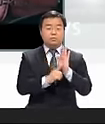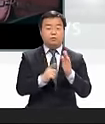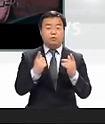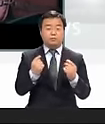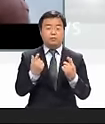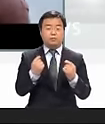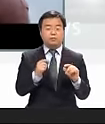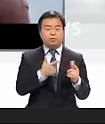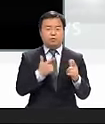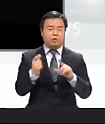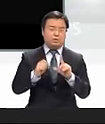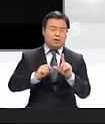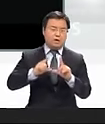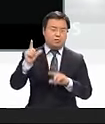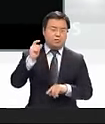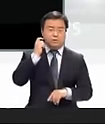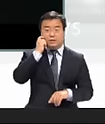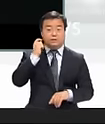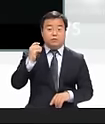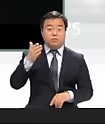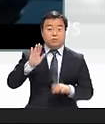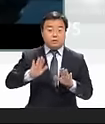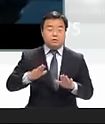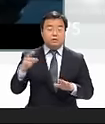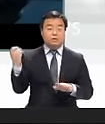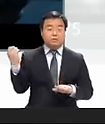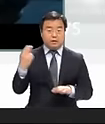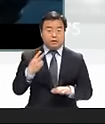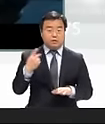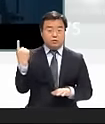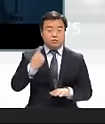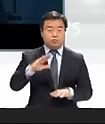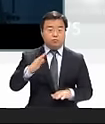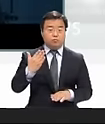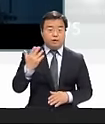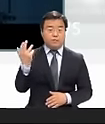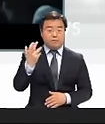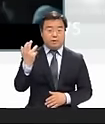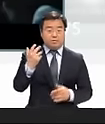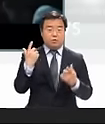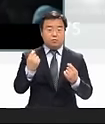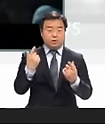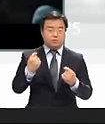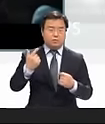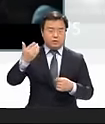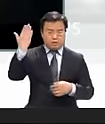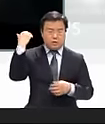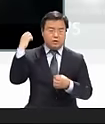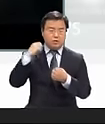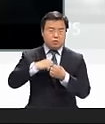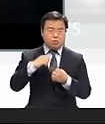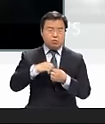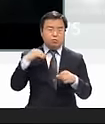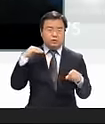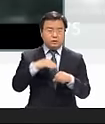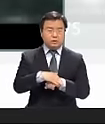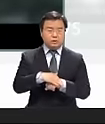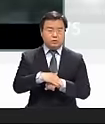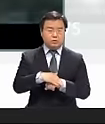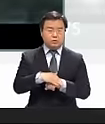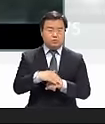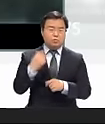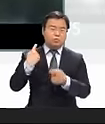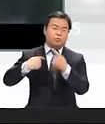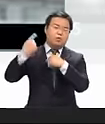것들이 거의 대세였었는데 이제 다시 80년대까지의 전통적 관점으로 돌아가는 것이